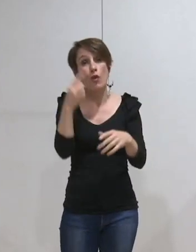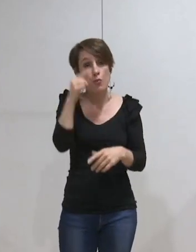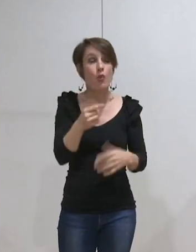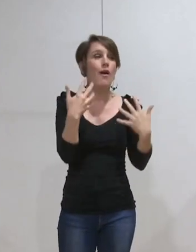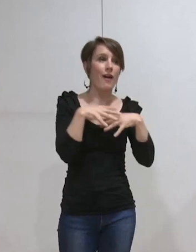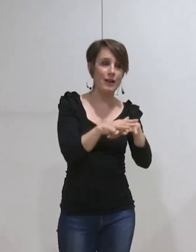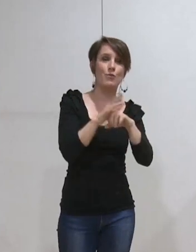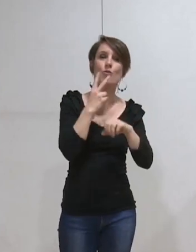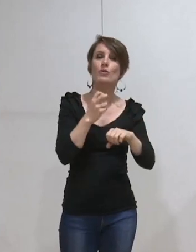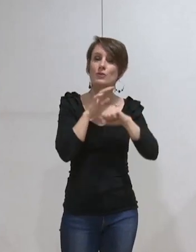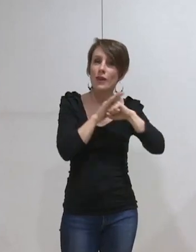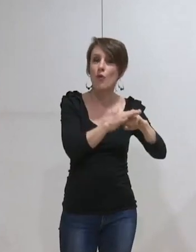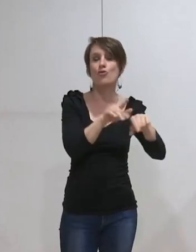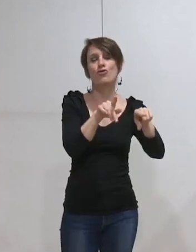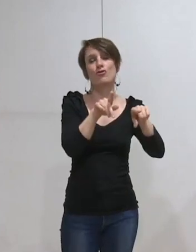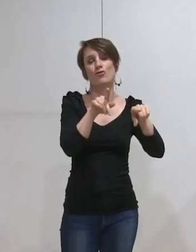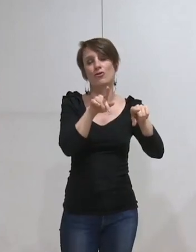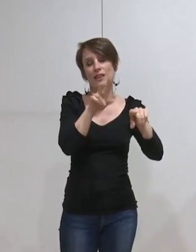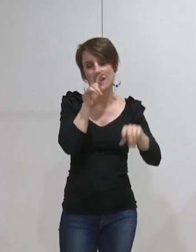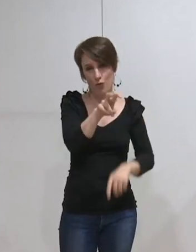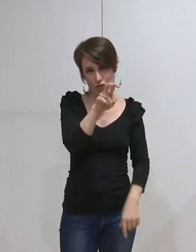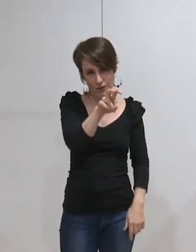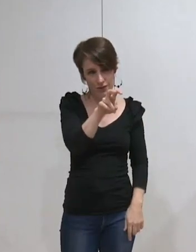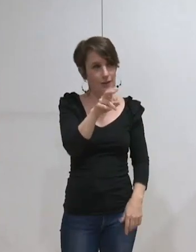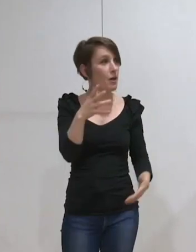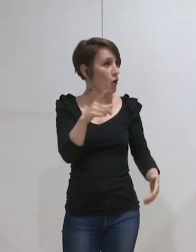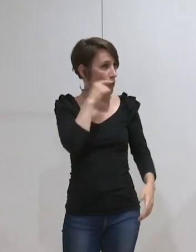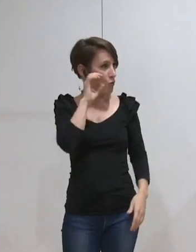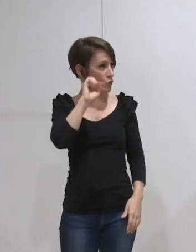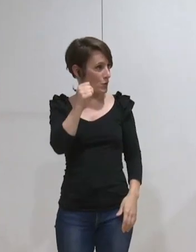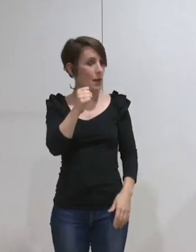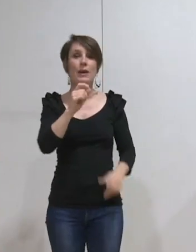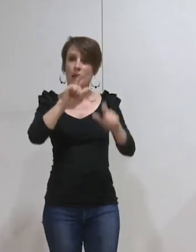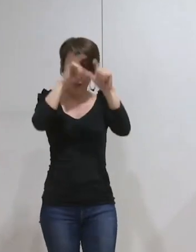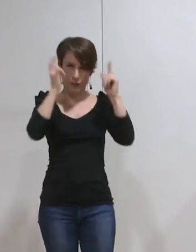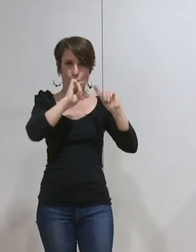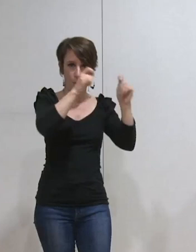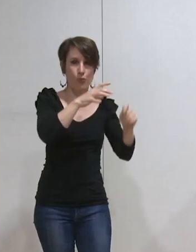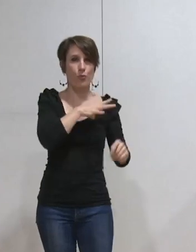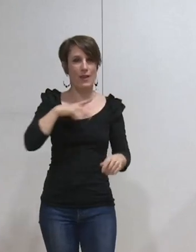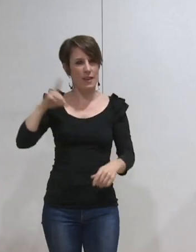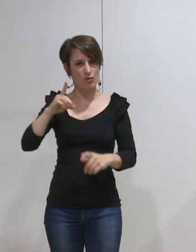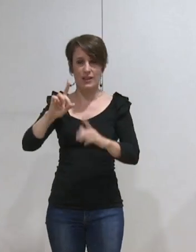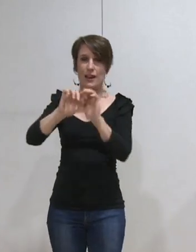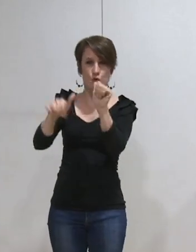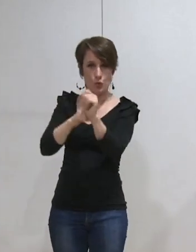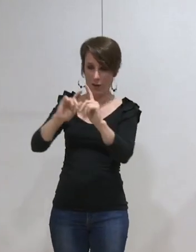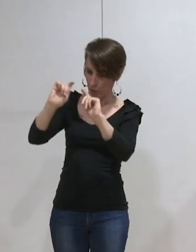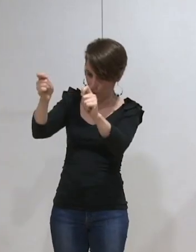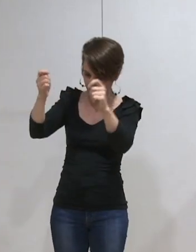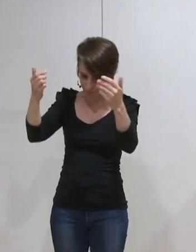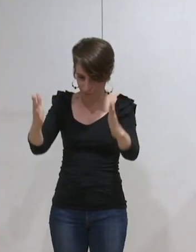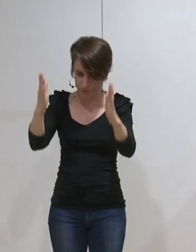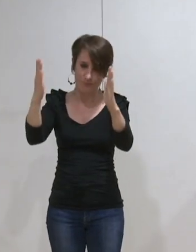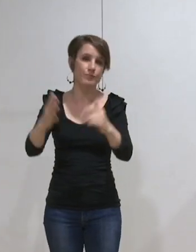rassemblement citoyen de la gauche et des écologistes monsieur Sabri est donc désigné titulaire madame dididel suppléante je mets ainsi